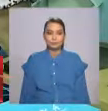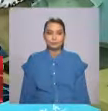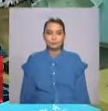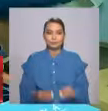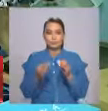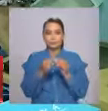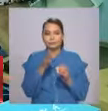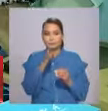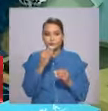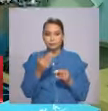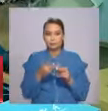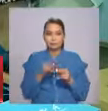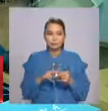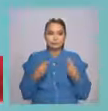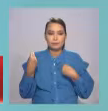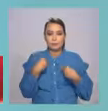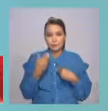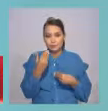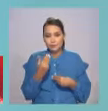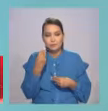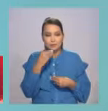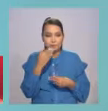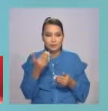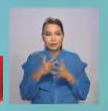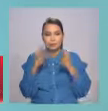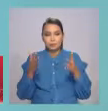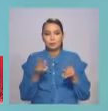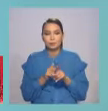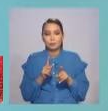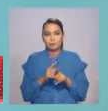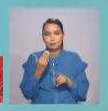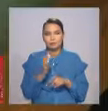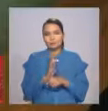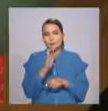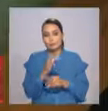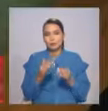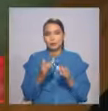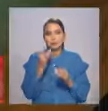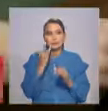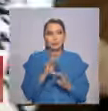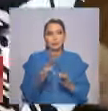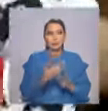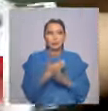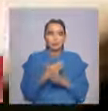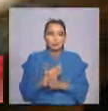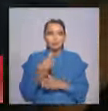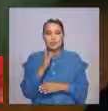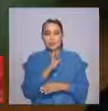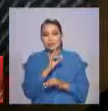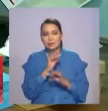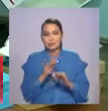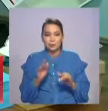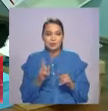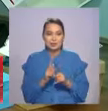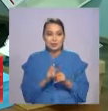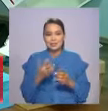10-летняя Вика проверяет и сортирует одежду. Совсем скоро большая посылка отправится в дом мамы, где эту помощь всегда ждут женщины и дети, оказавшиеся в